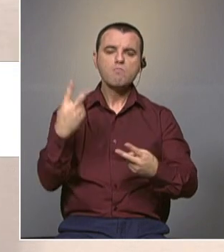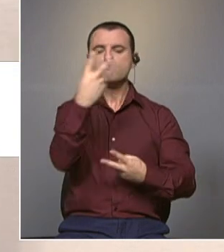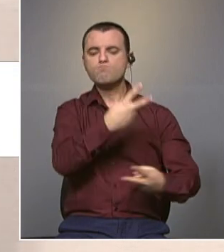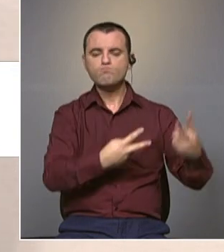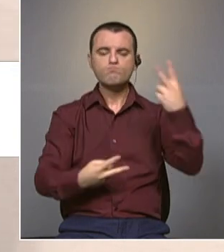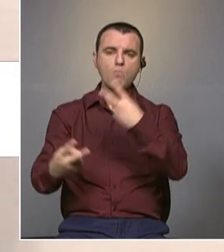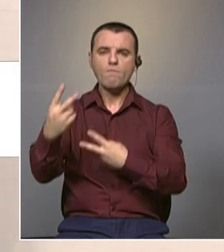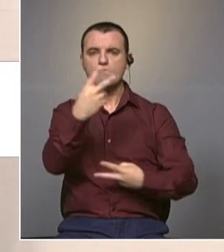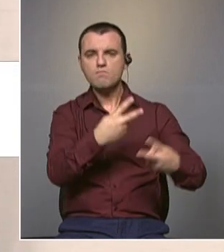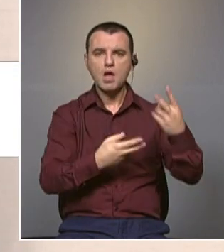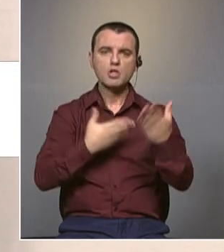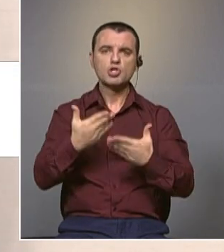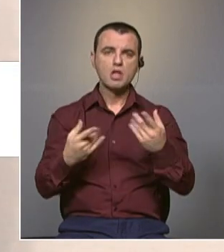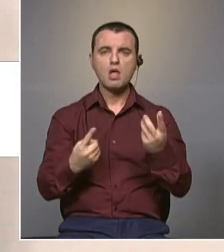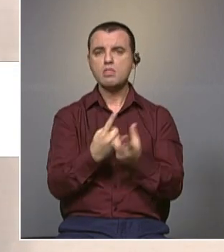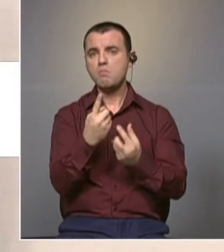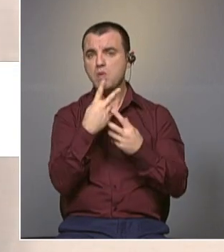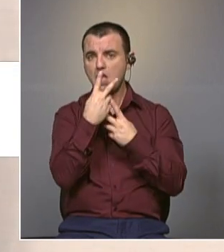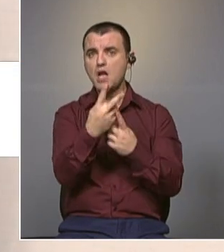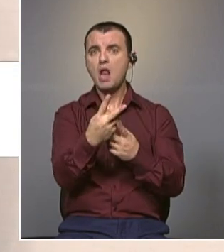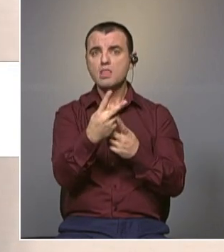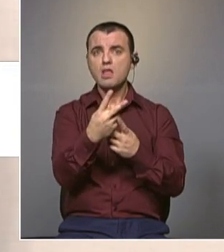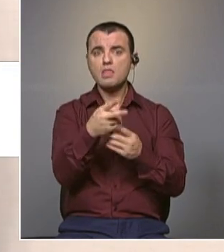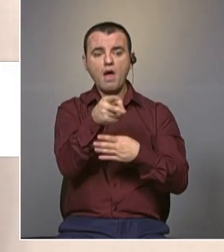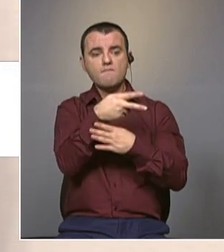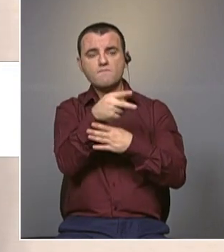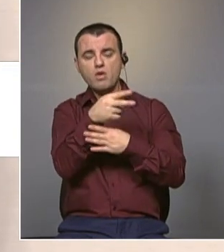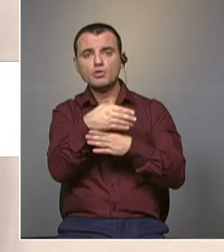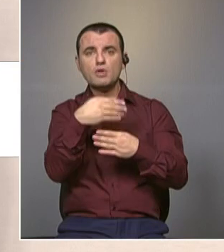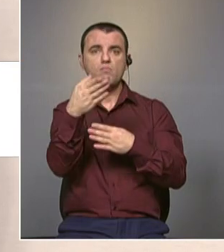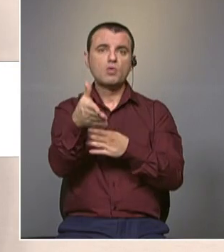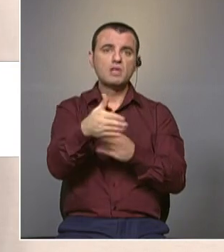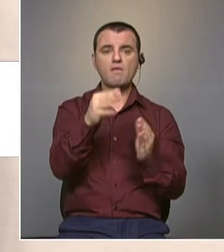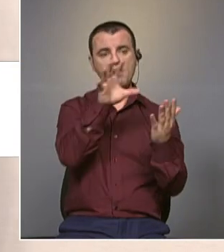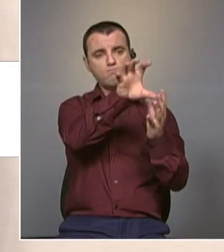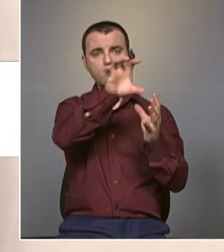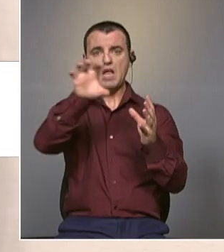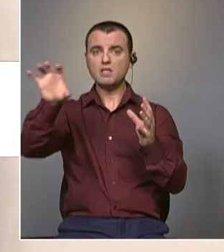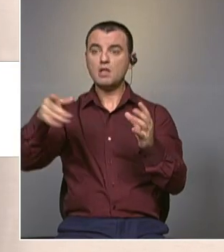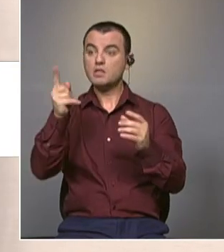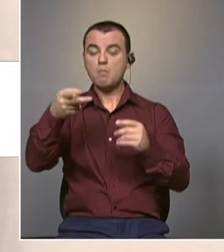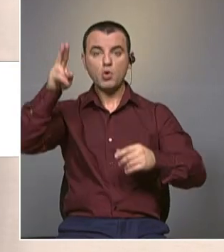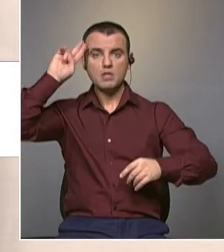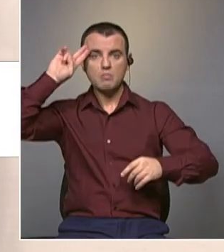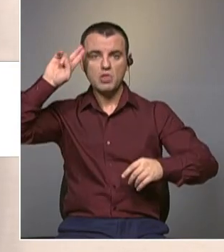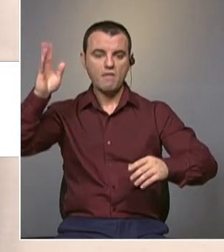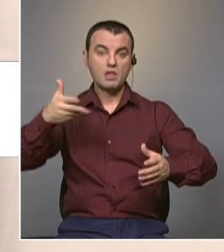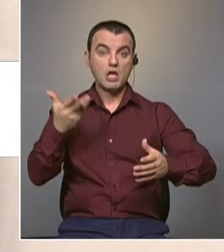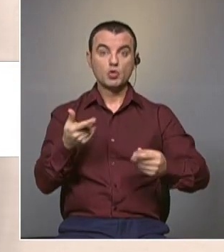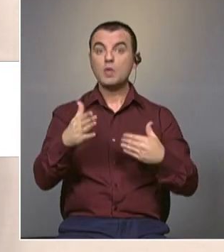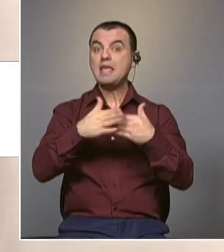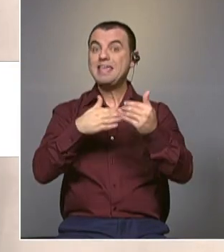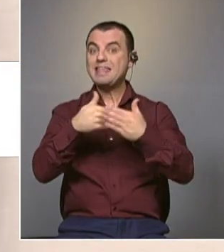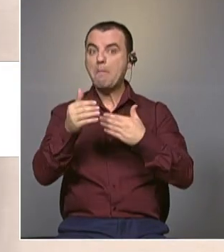гледат филмче, един път гледат някаква интерактивна презентация, после нещо изпълняват. И на практика знанията не